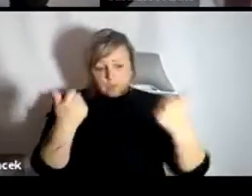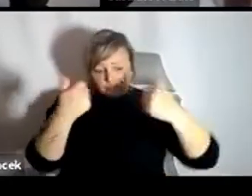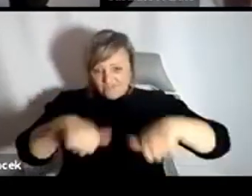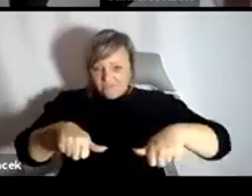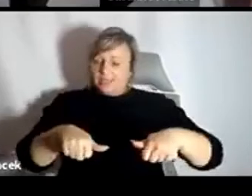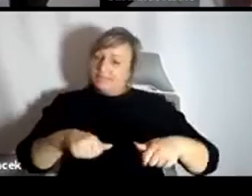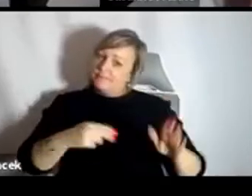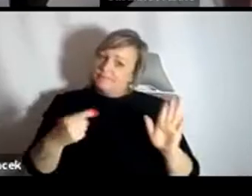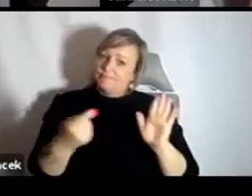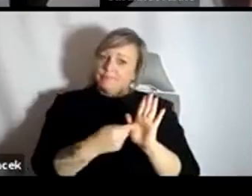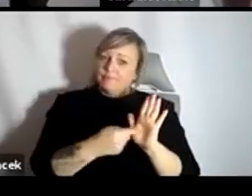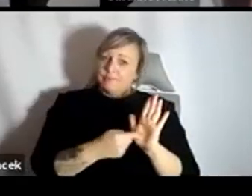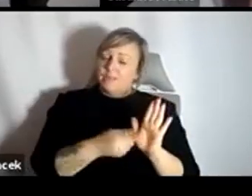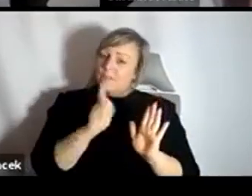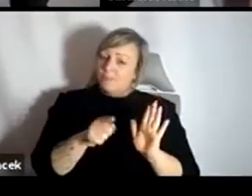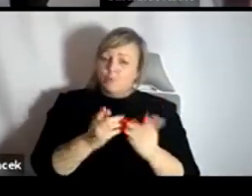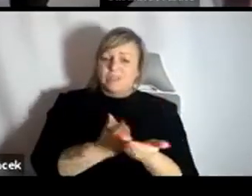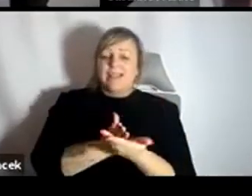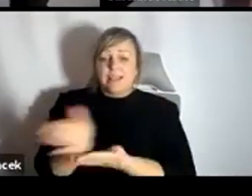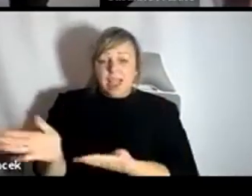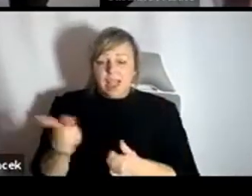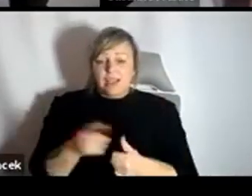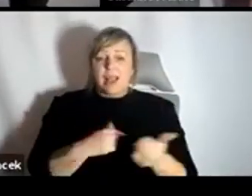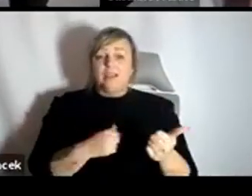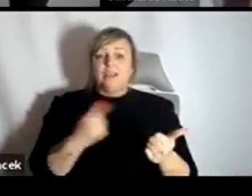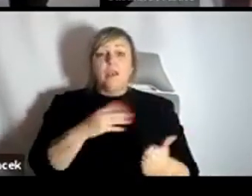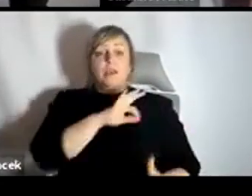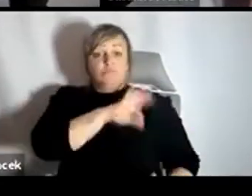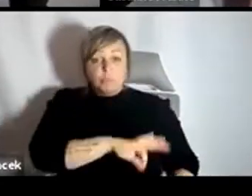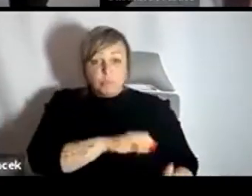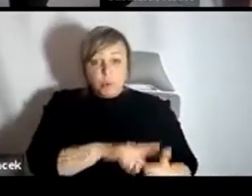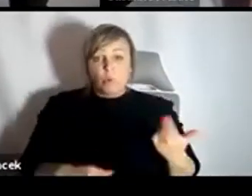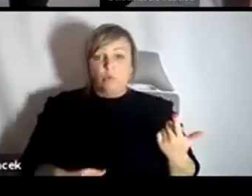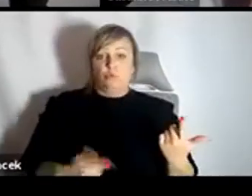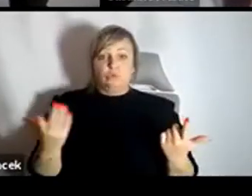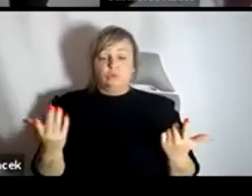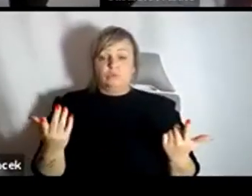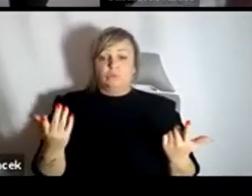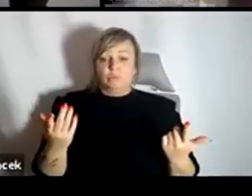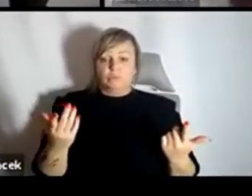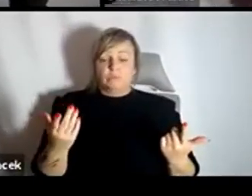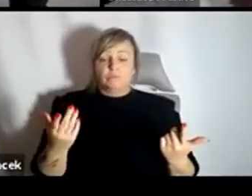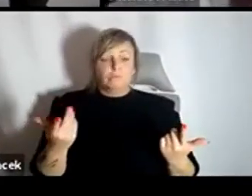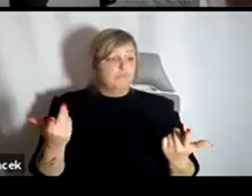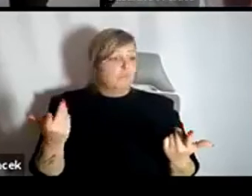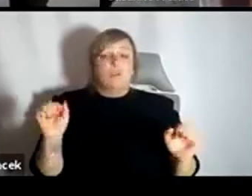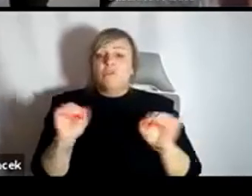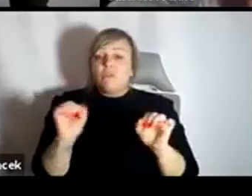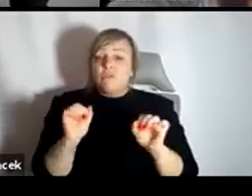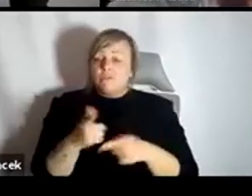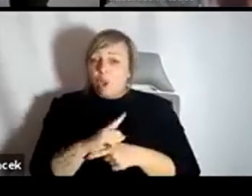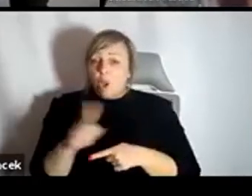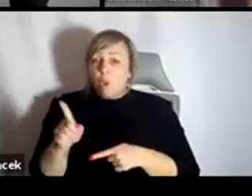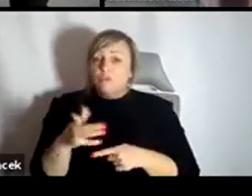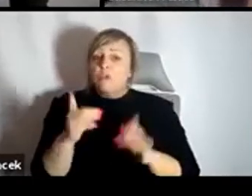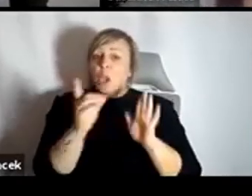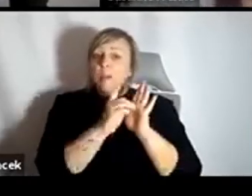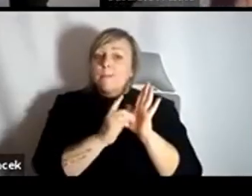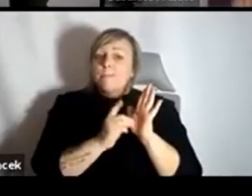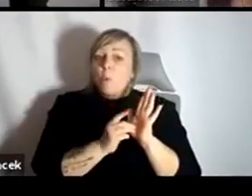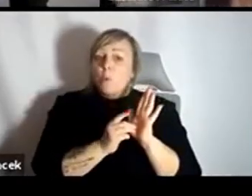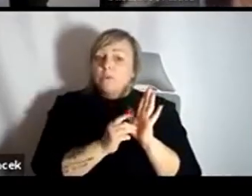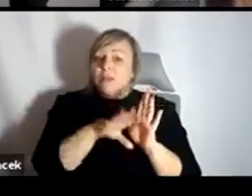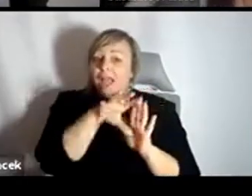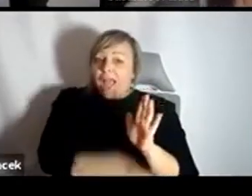Lizenzierung schreibt, dass man nachhaltiges Handeln bonifiziert, warum vielleicht nicht sogar ganz utopisch mit Punktabzug oder einem Punkt